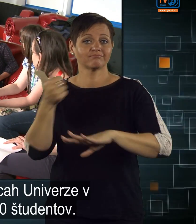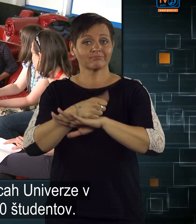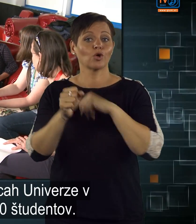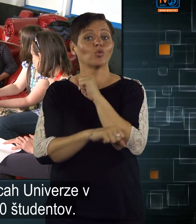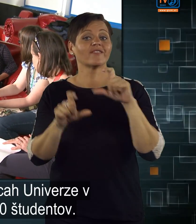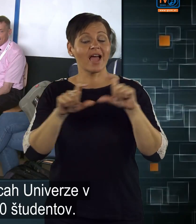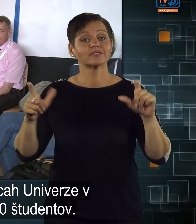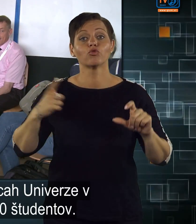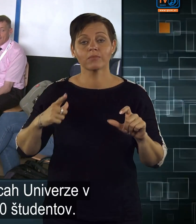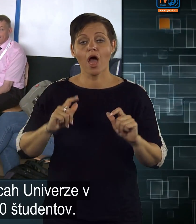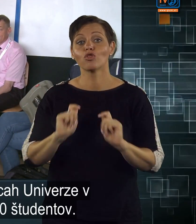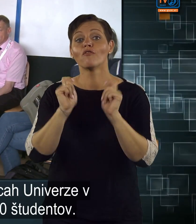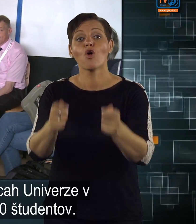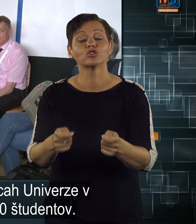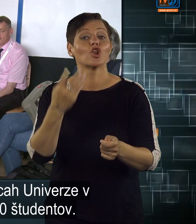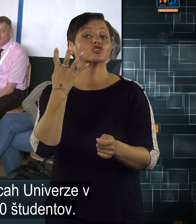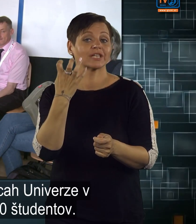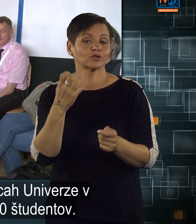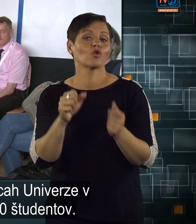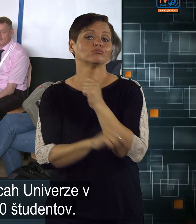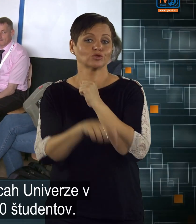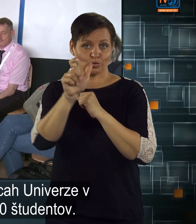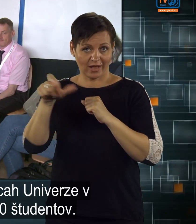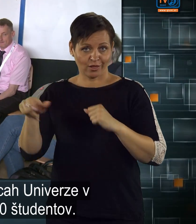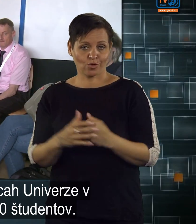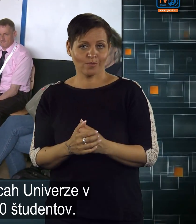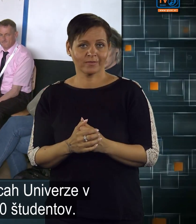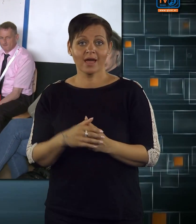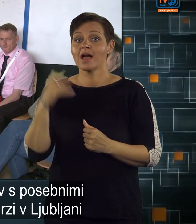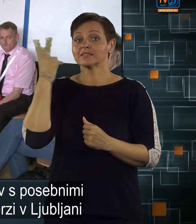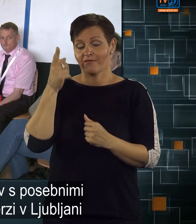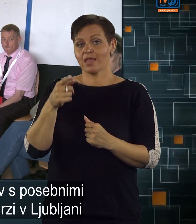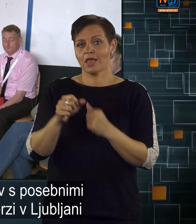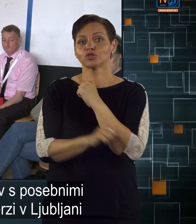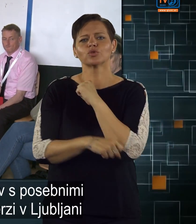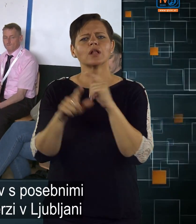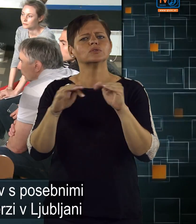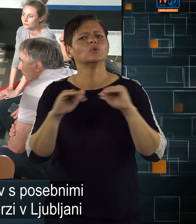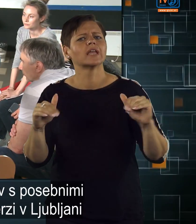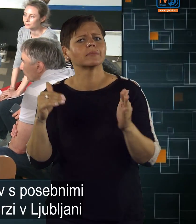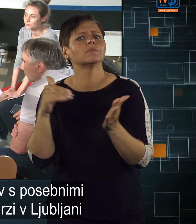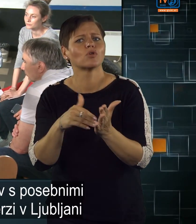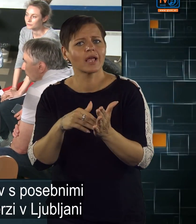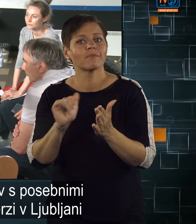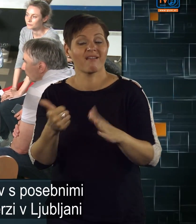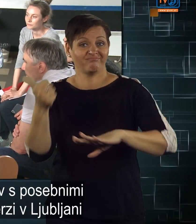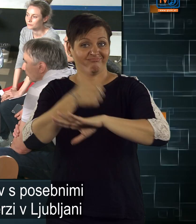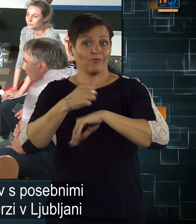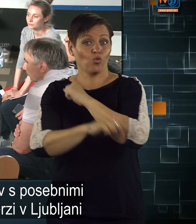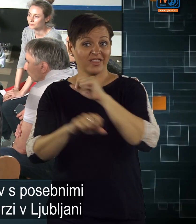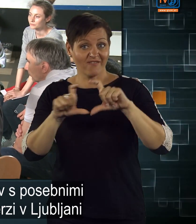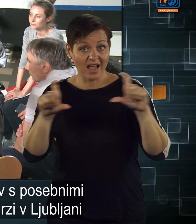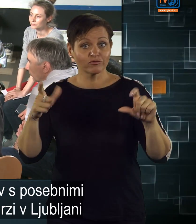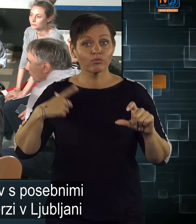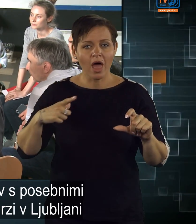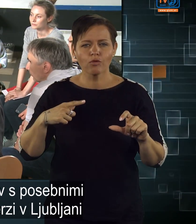članicah Univerze v Ljubljani vložilo 400 študentov. Seveda je študentov s posebnimi potrebami na Univerzi